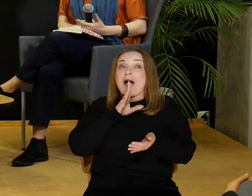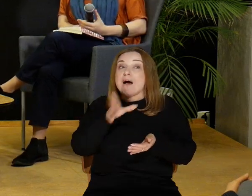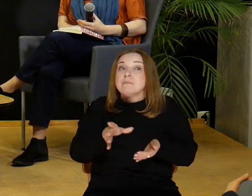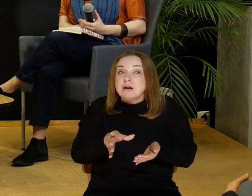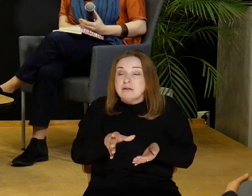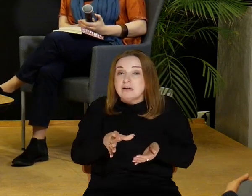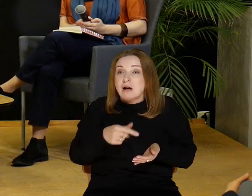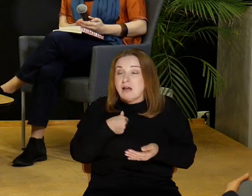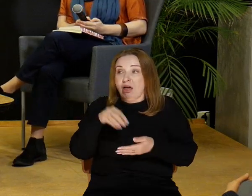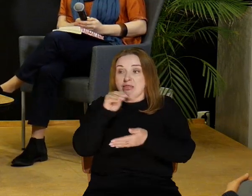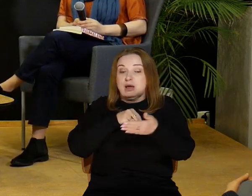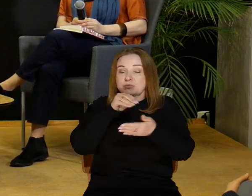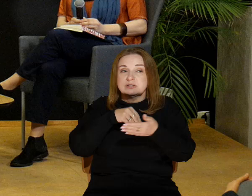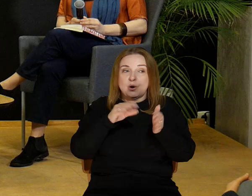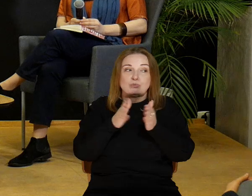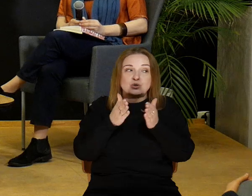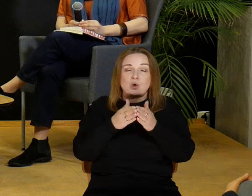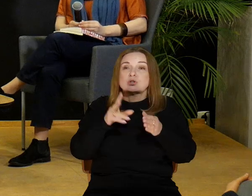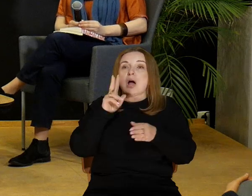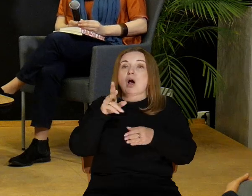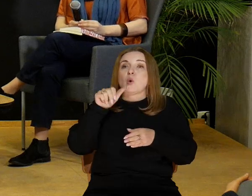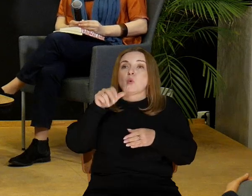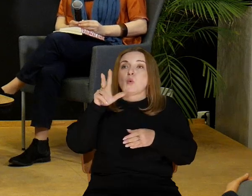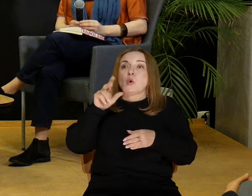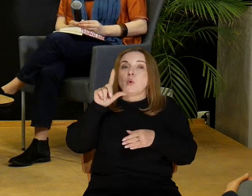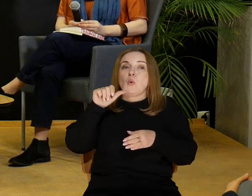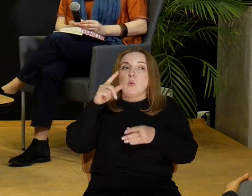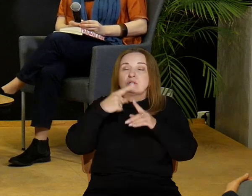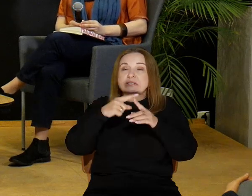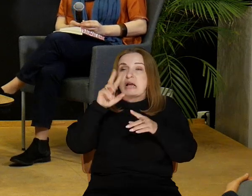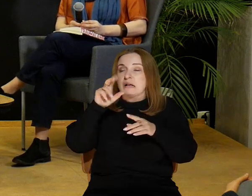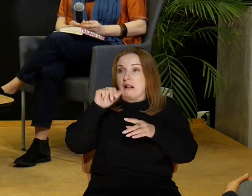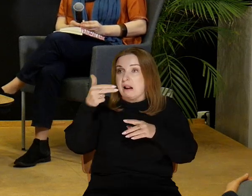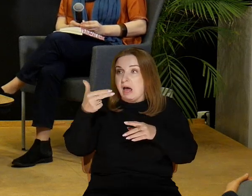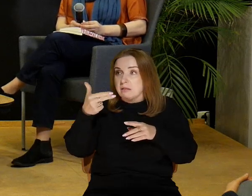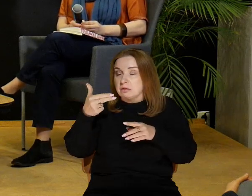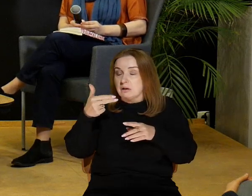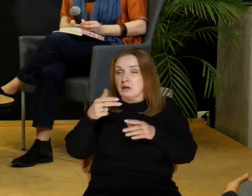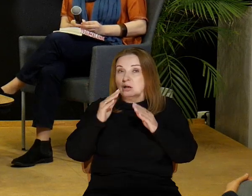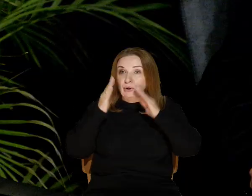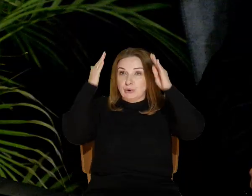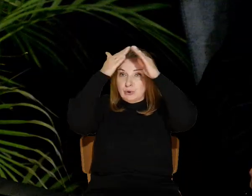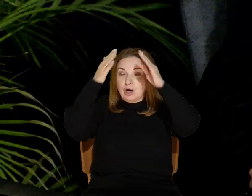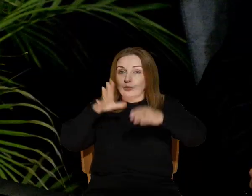amerykańskie. Napisałam kiedyś książkę o Ku Klux Klanie, nawet wspominałaś o tym. Poznałam rasistów